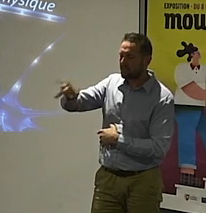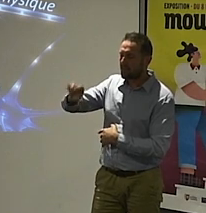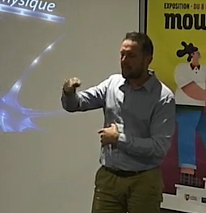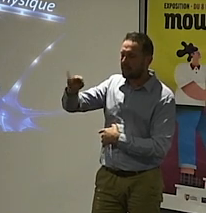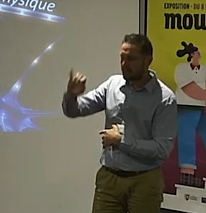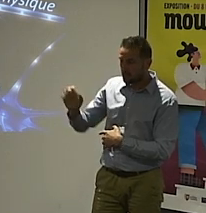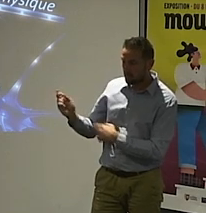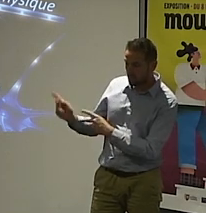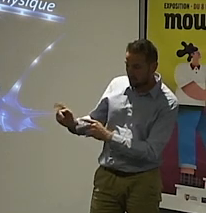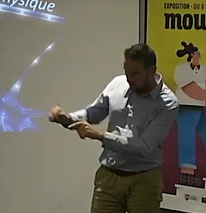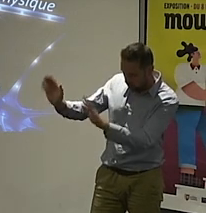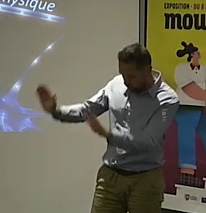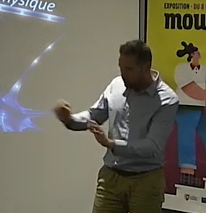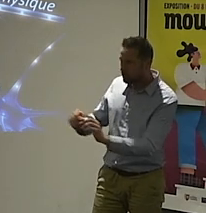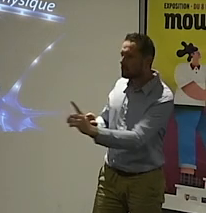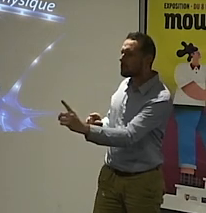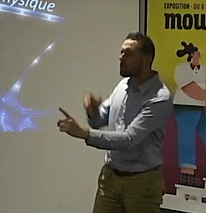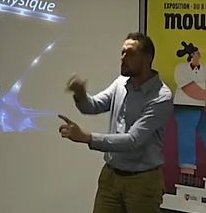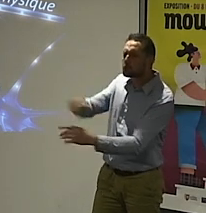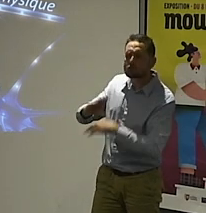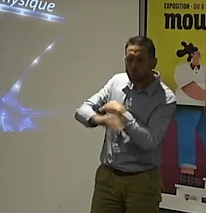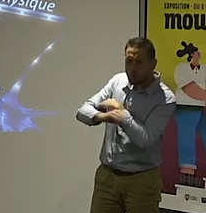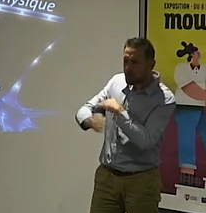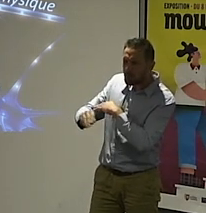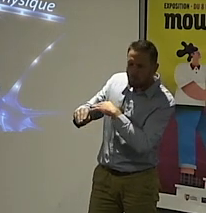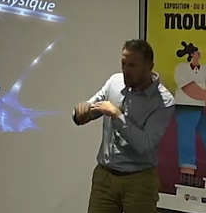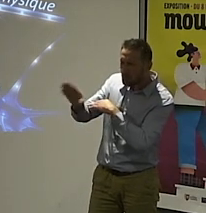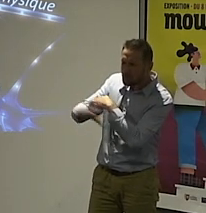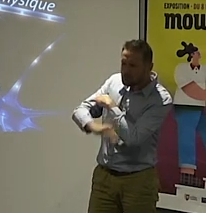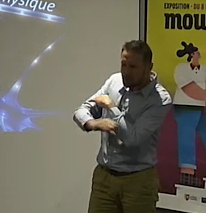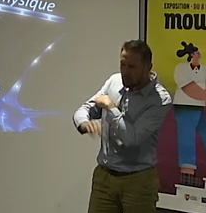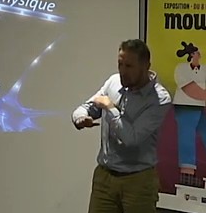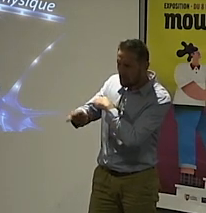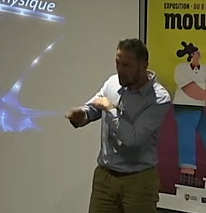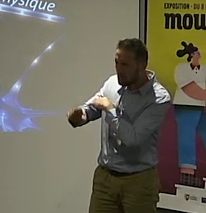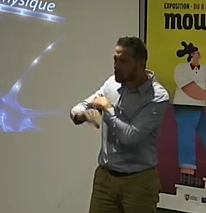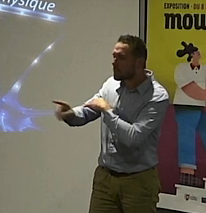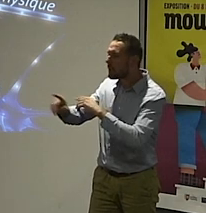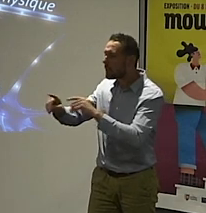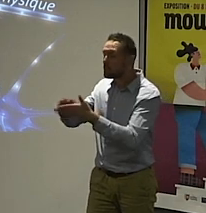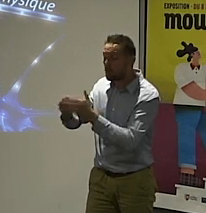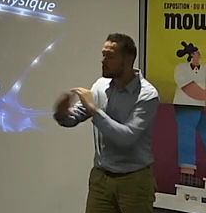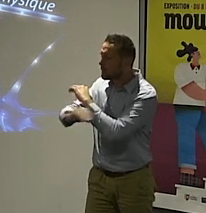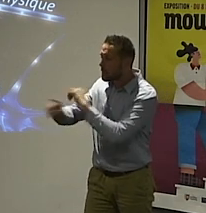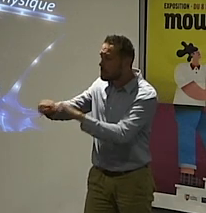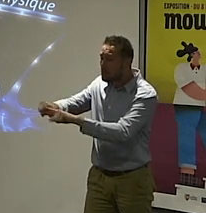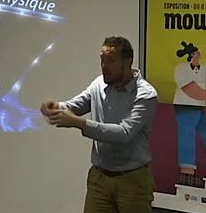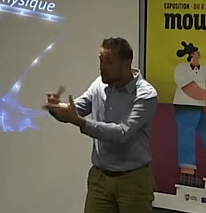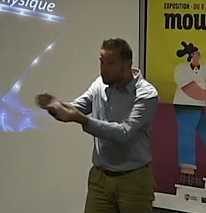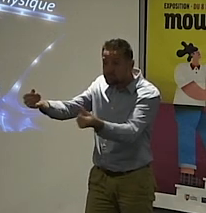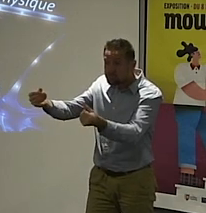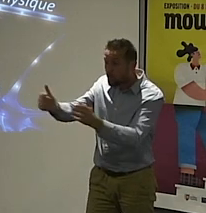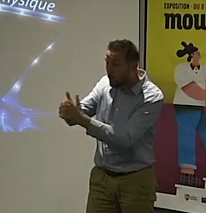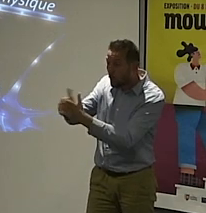secrétaire a dit, moi, je vais quitter mes fonctions de secrétaire, je ne veux plus être secrétaire. Il n'y a plus de secrétaire. Et Stéphanie m'a dit, Michel, est-ce que vous voulez